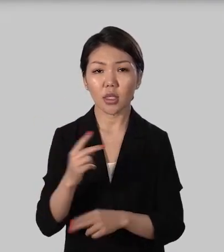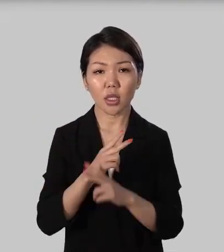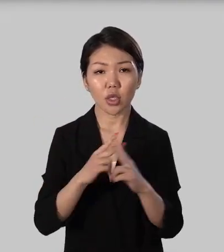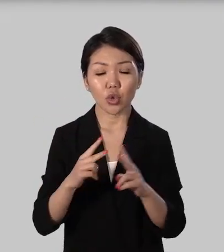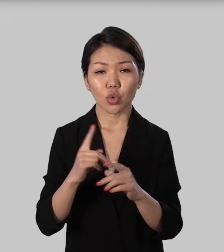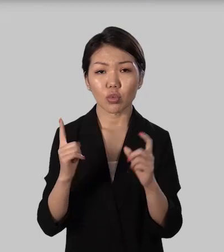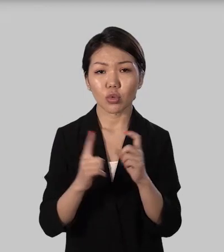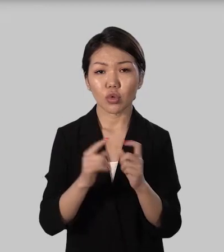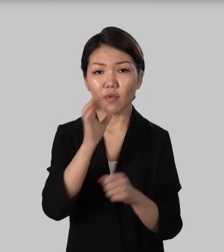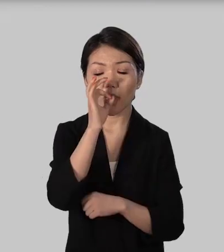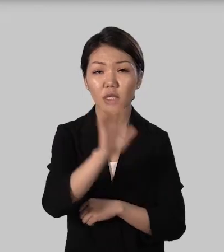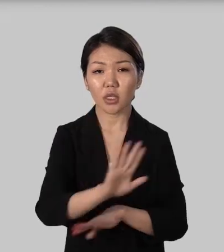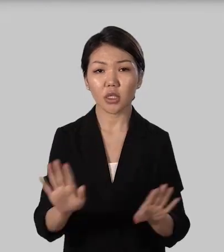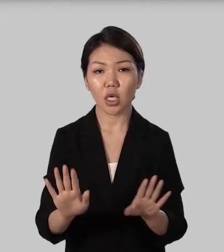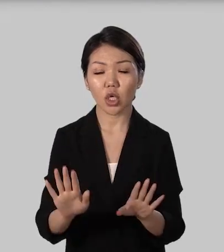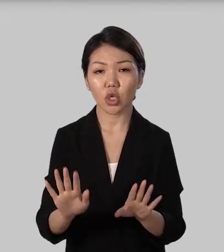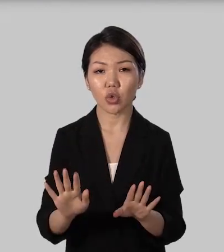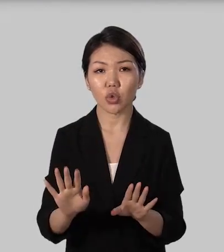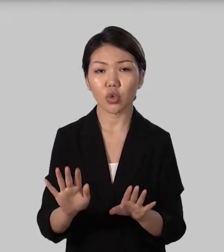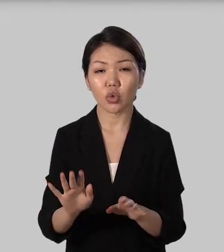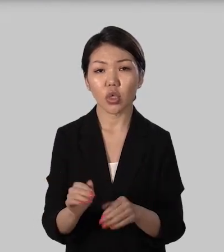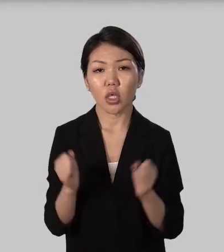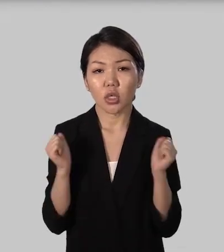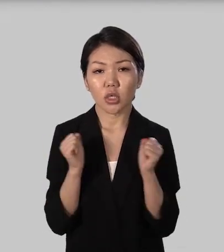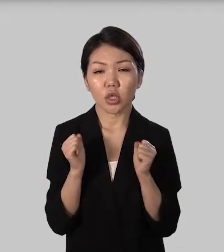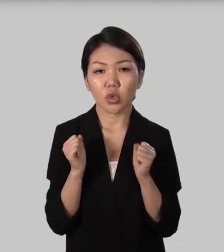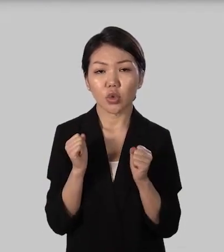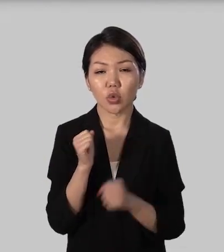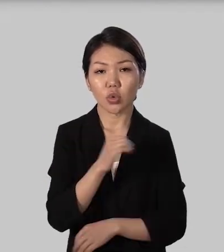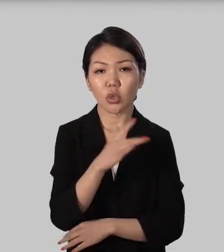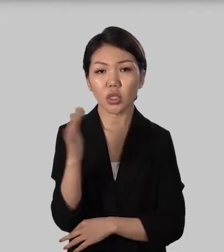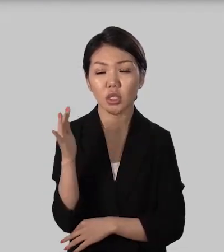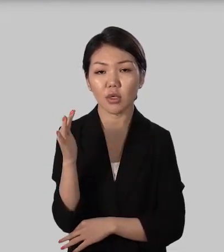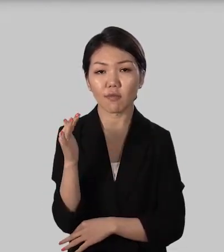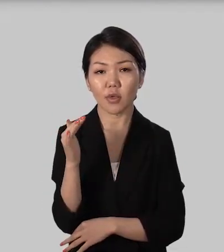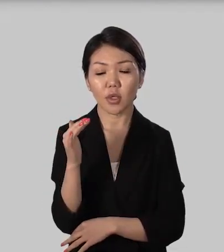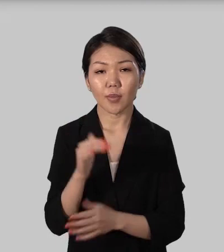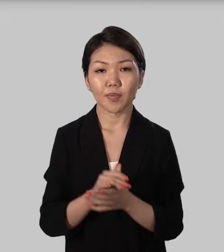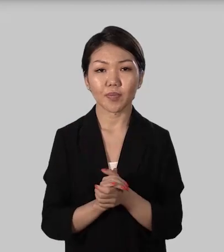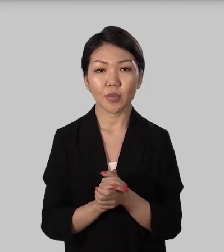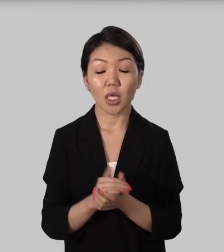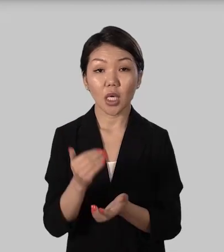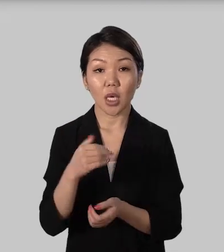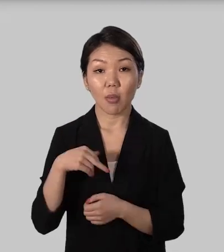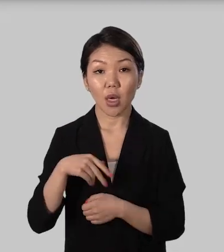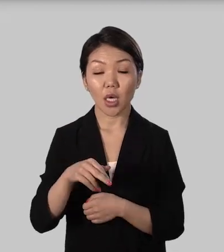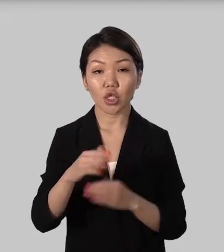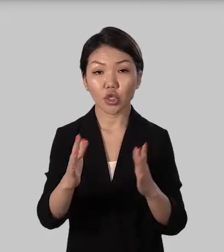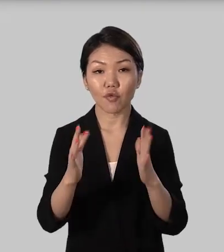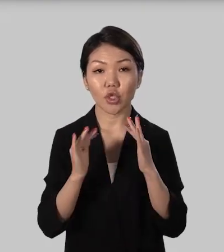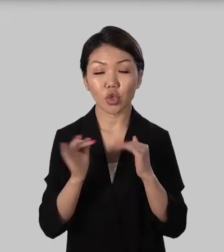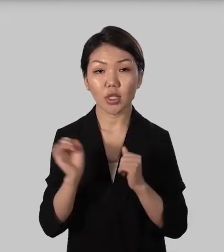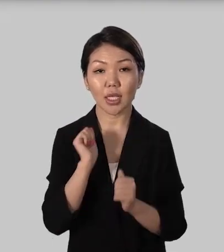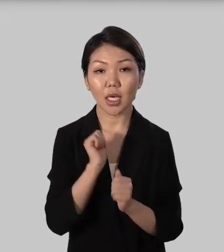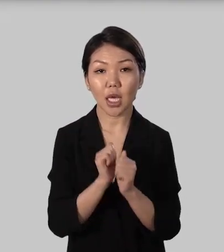скажет стынут голые деревья на стуже никуда им приткнуться а я выходил в лесу и